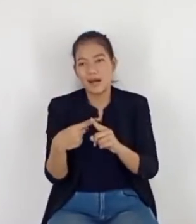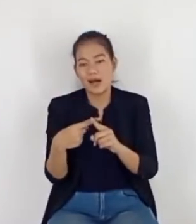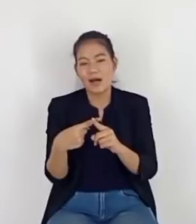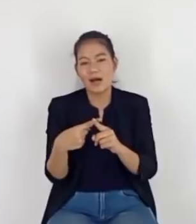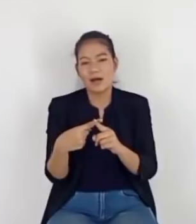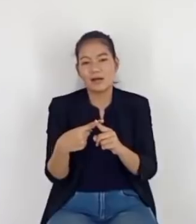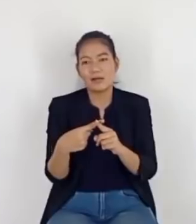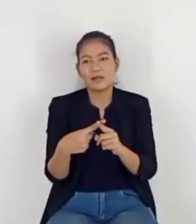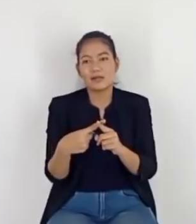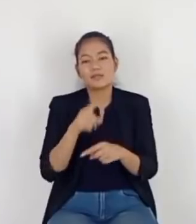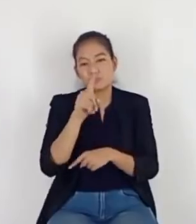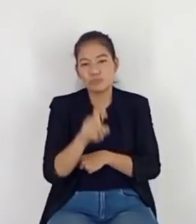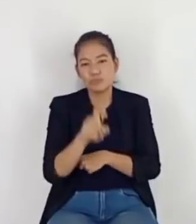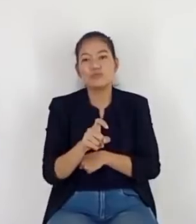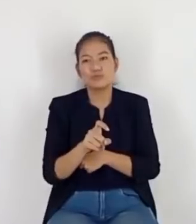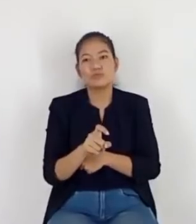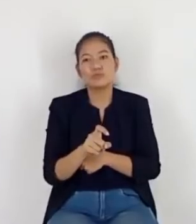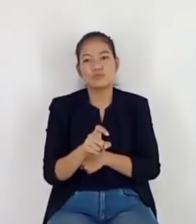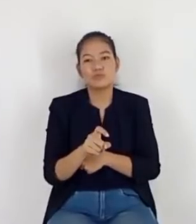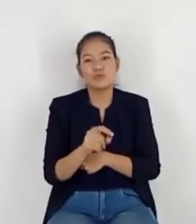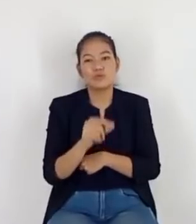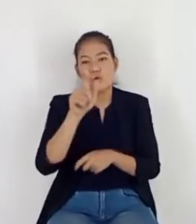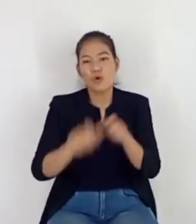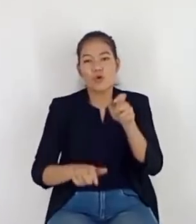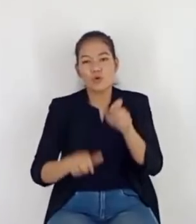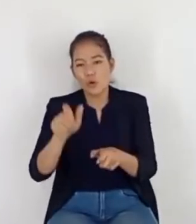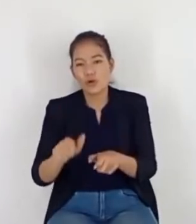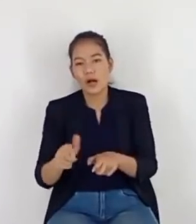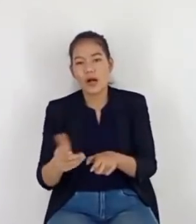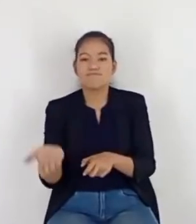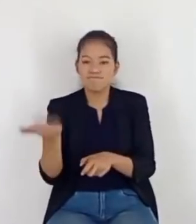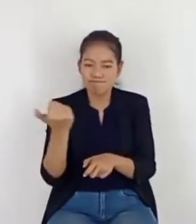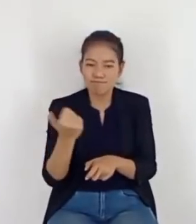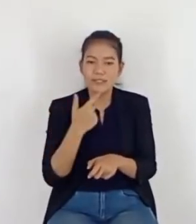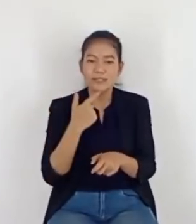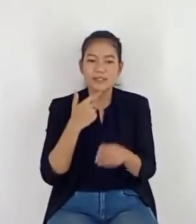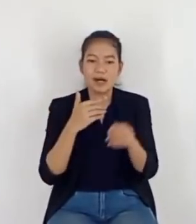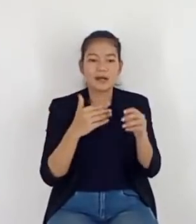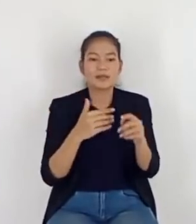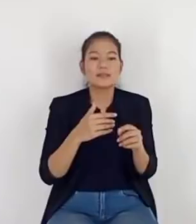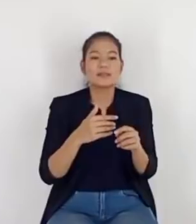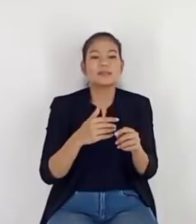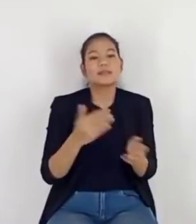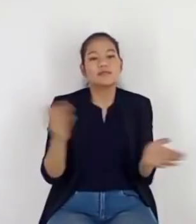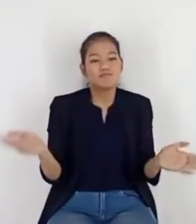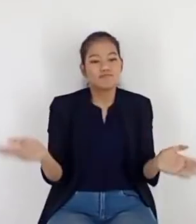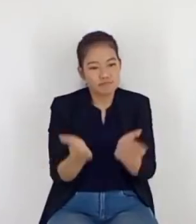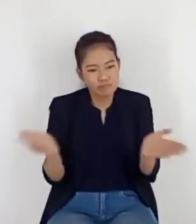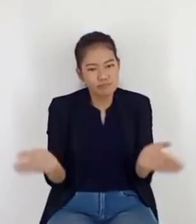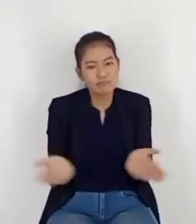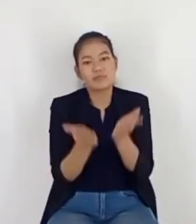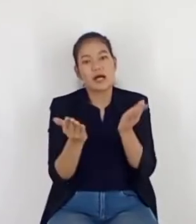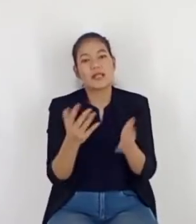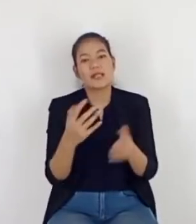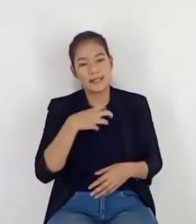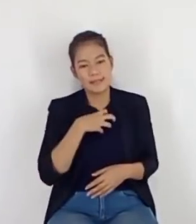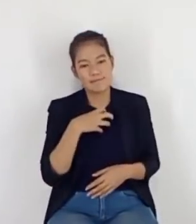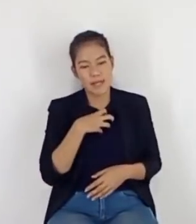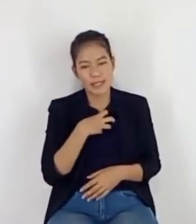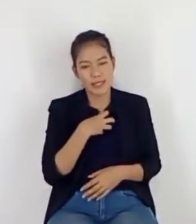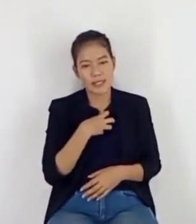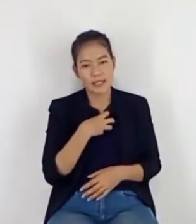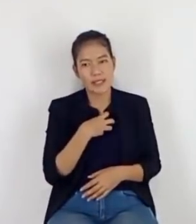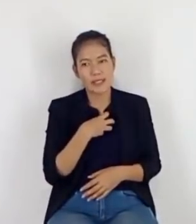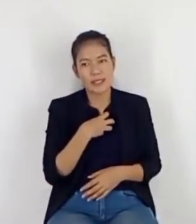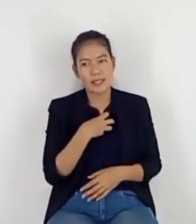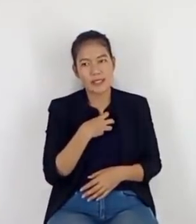dan keutuhannya dipanggil untuk terus-menerus melakukan pembangunan jemaat, yaitu pembangunan spiritual dalam